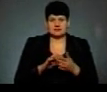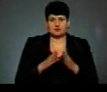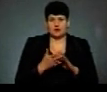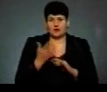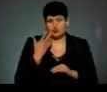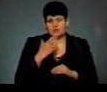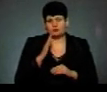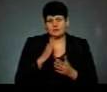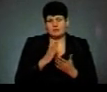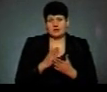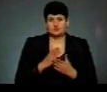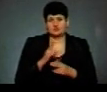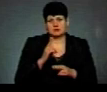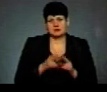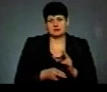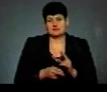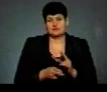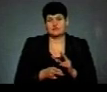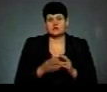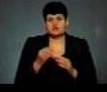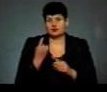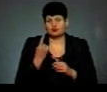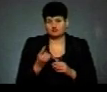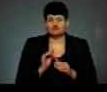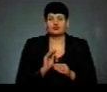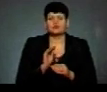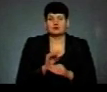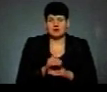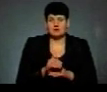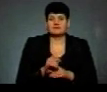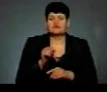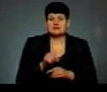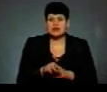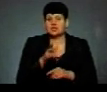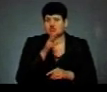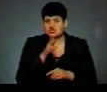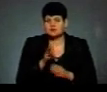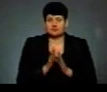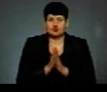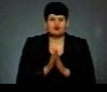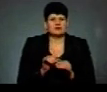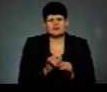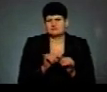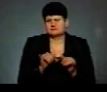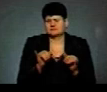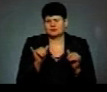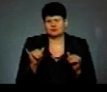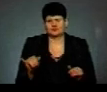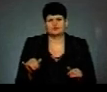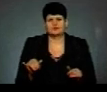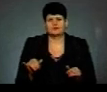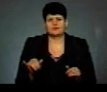мати остаточну версію. І ще одну фразу вже додам, що тому в цей час закликаю не поширювати, не